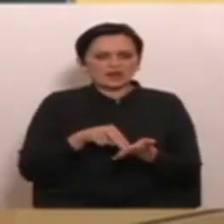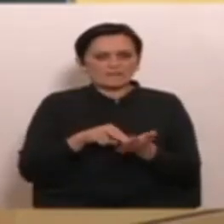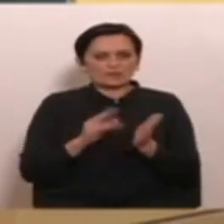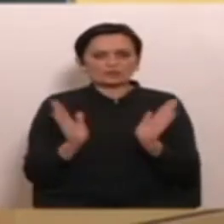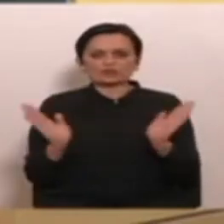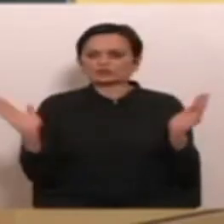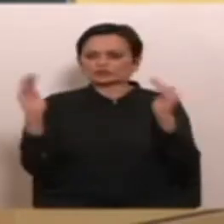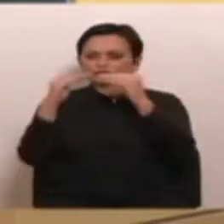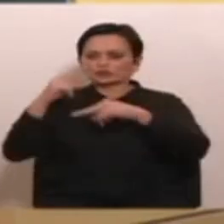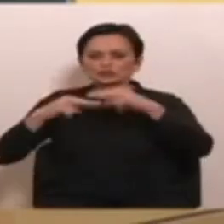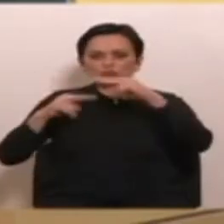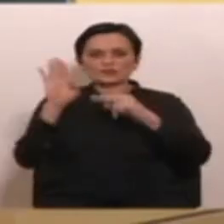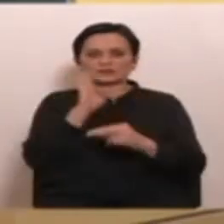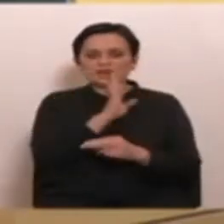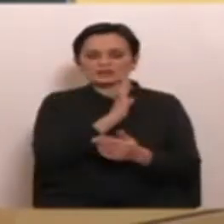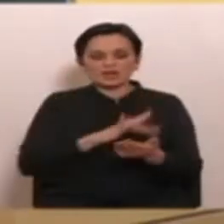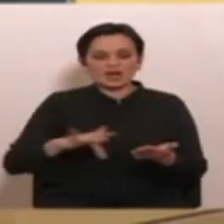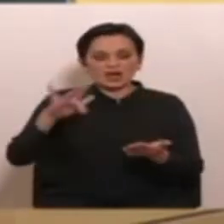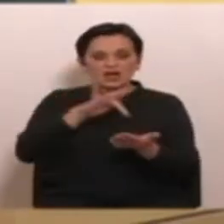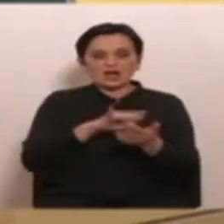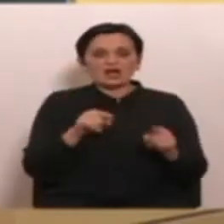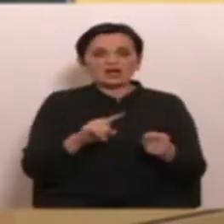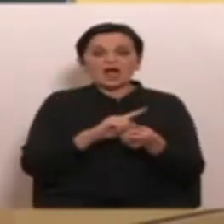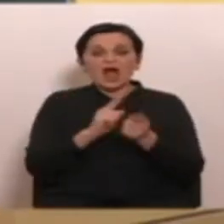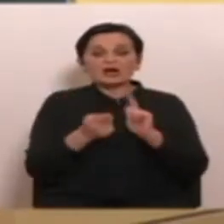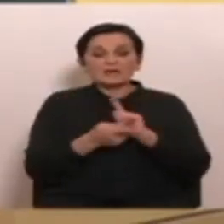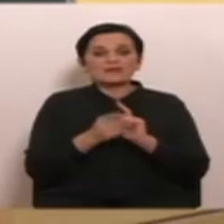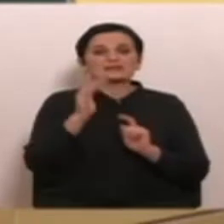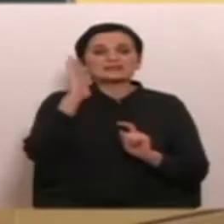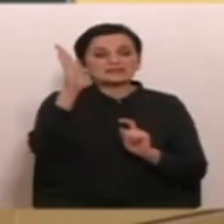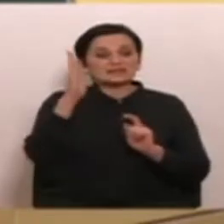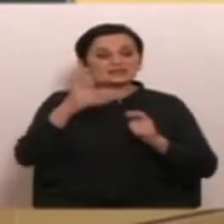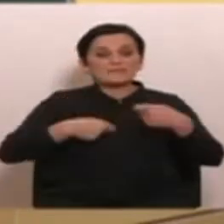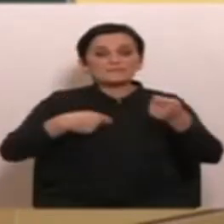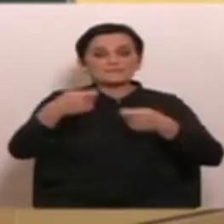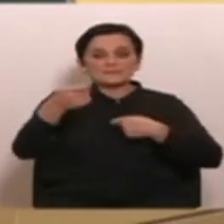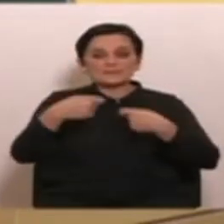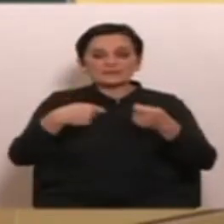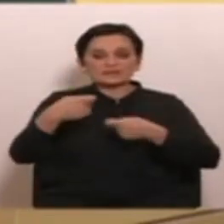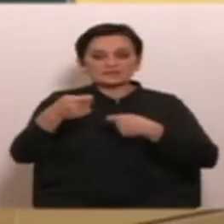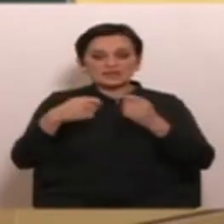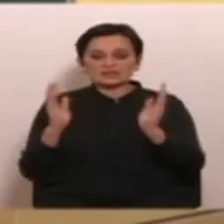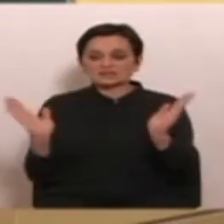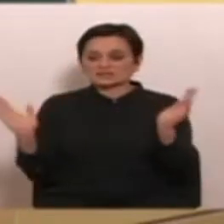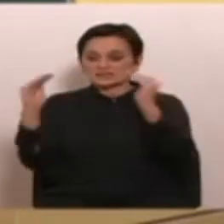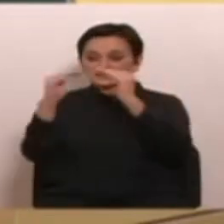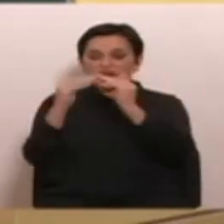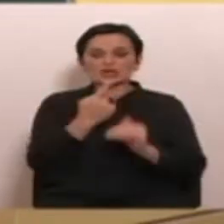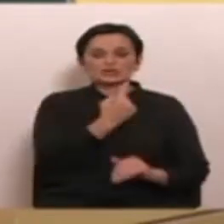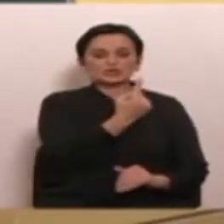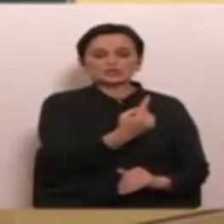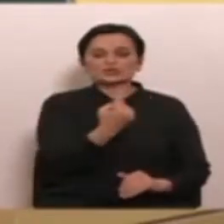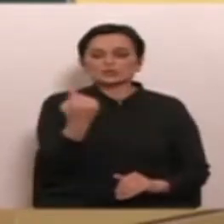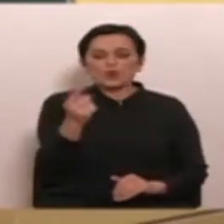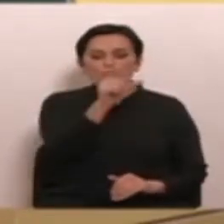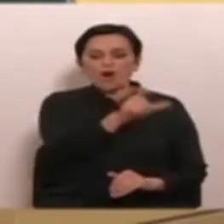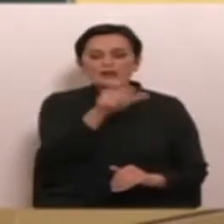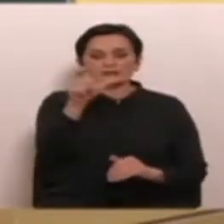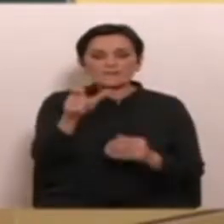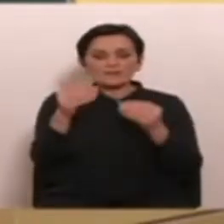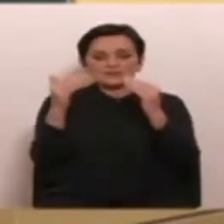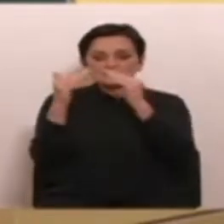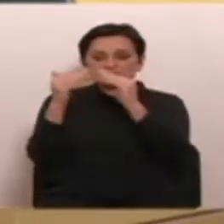აშენებას დედაქალაქში, არამედ ეს იქნება ისეთი ბიზნეს სახლი, რომელიც თითოეული ადამიანის სახთან მივა და